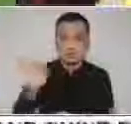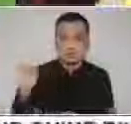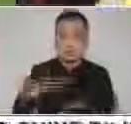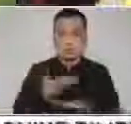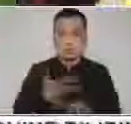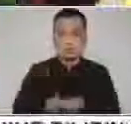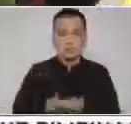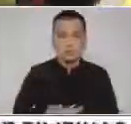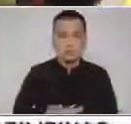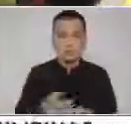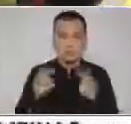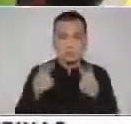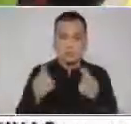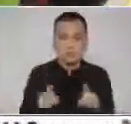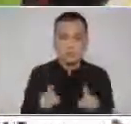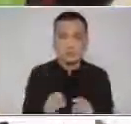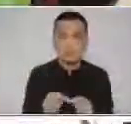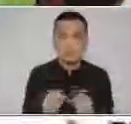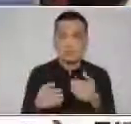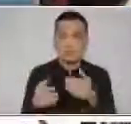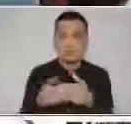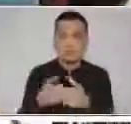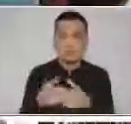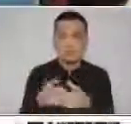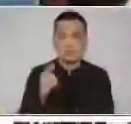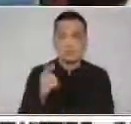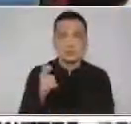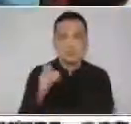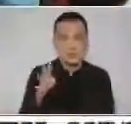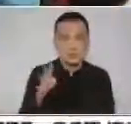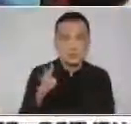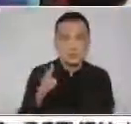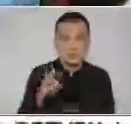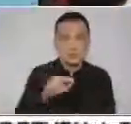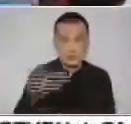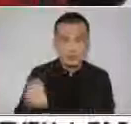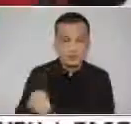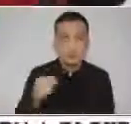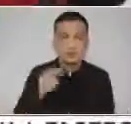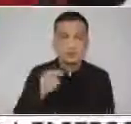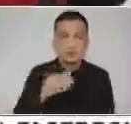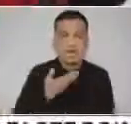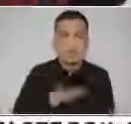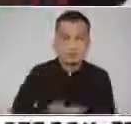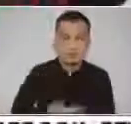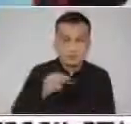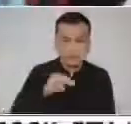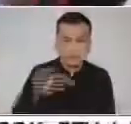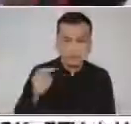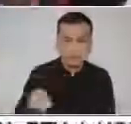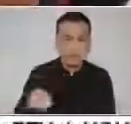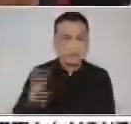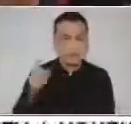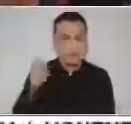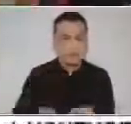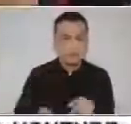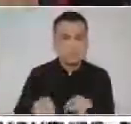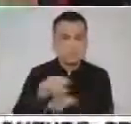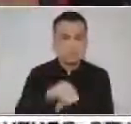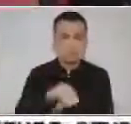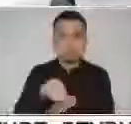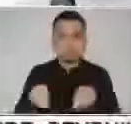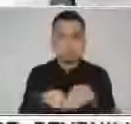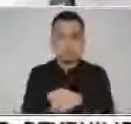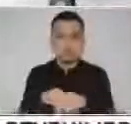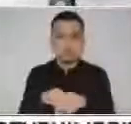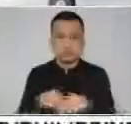Bukas po ang DTI o Department of Trade and Industry sa posibilidad po ng dalawang linggong pagpapaliban sa muling pagbubukas po ng mga sinihan. Sinabi po